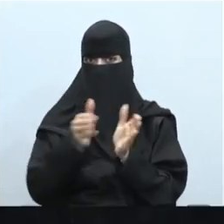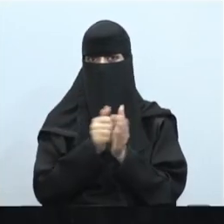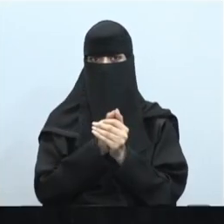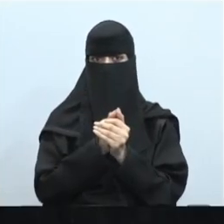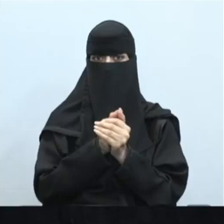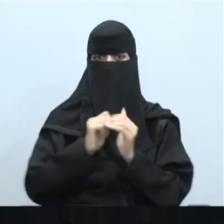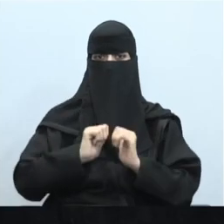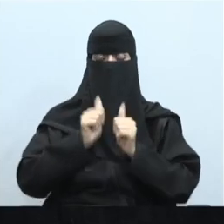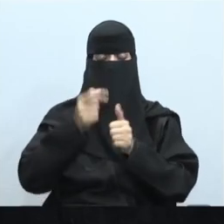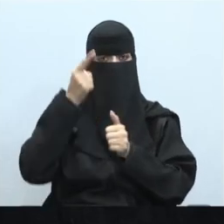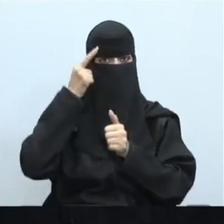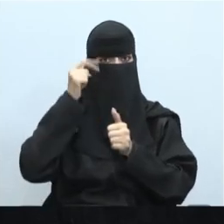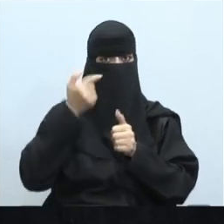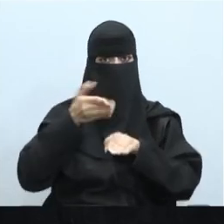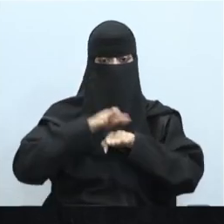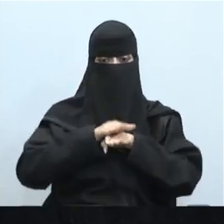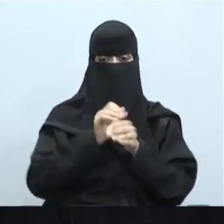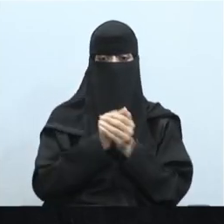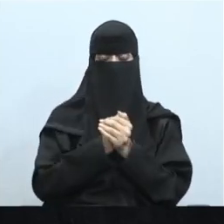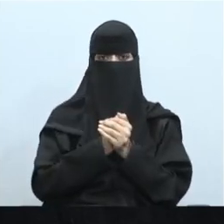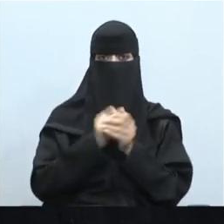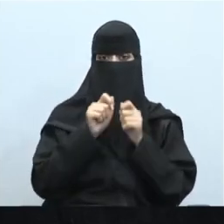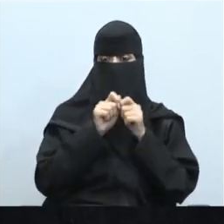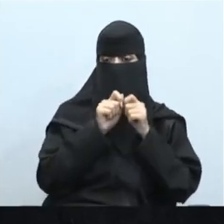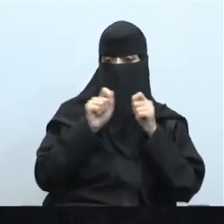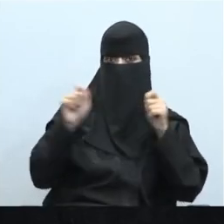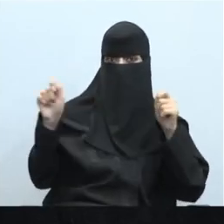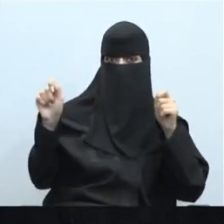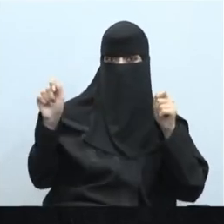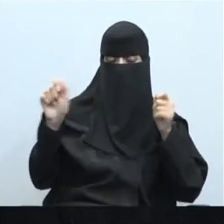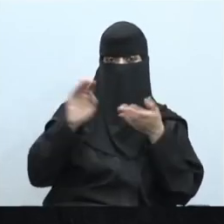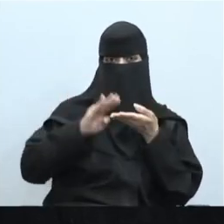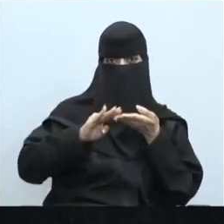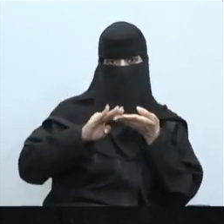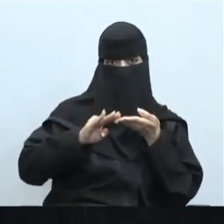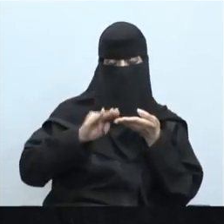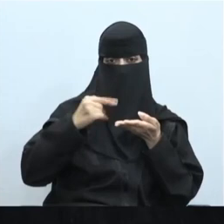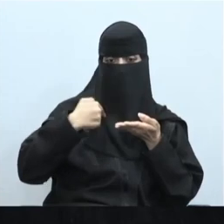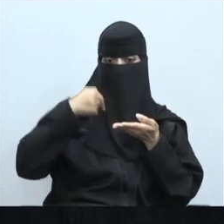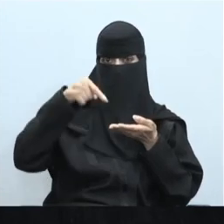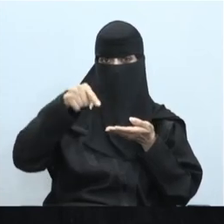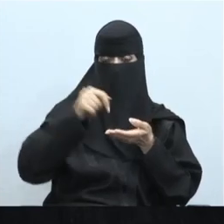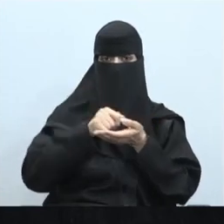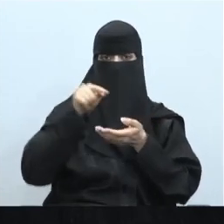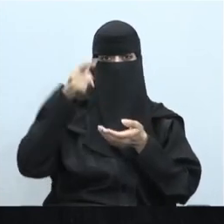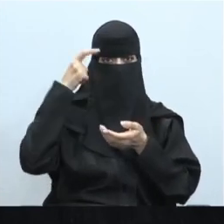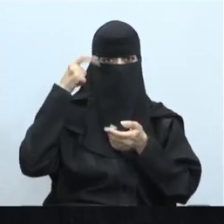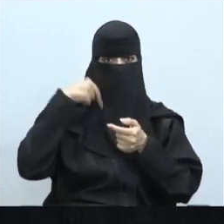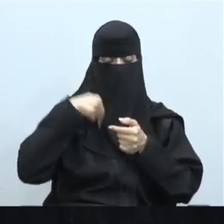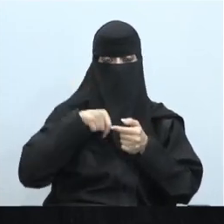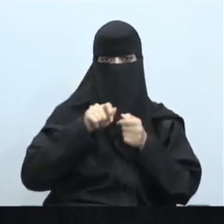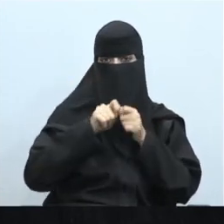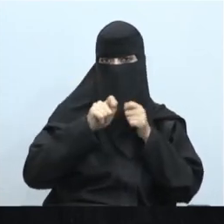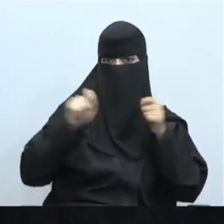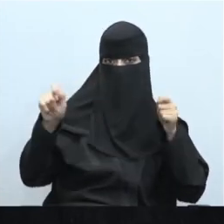الطلاب سوف نتعرف على ابعاد الارض اذا انا وانتم نتعرف باذن الله